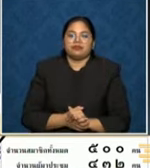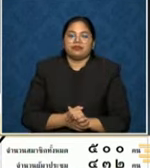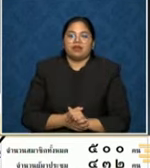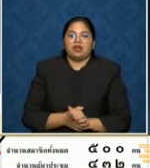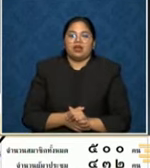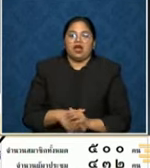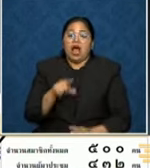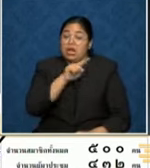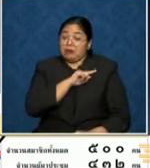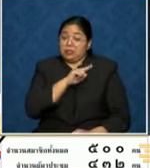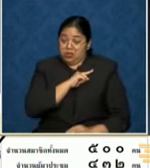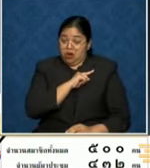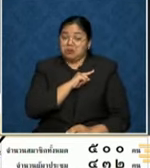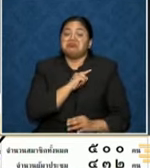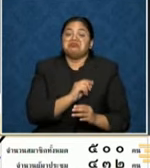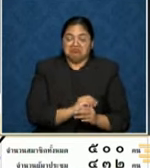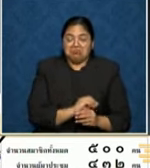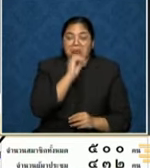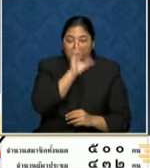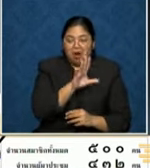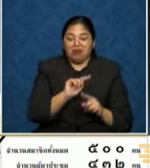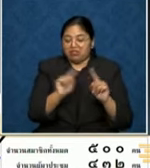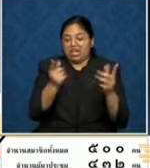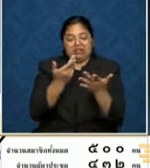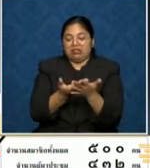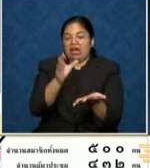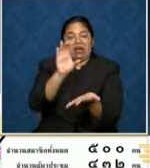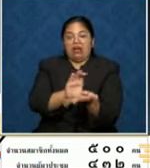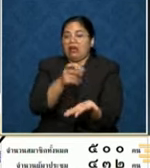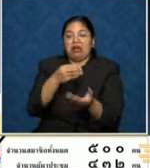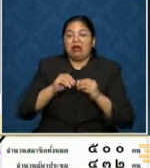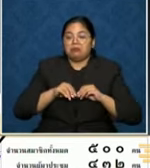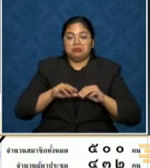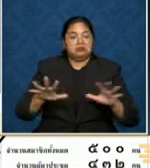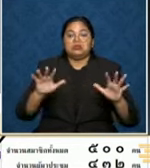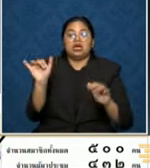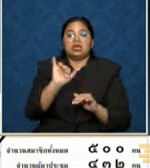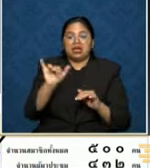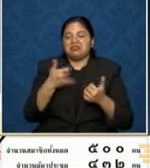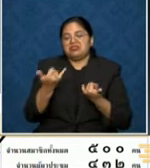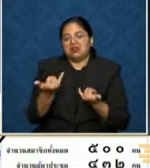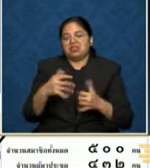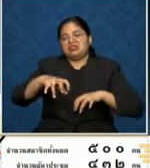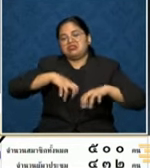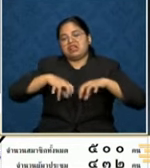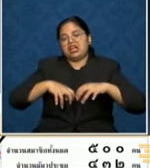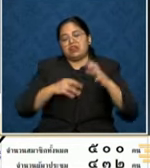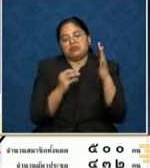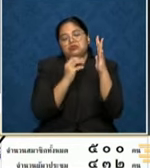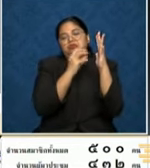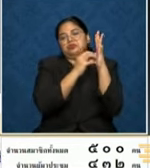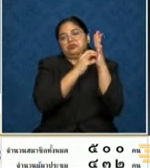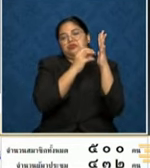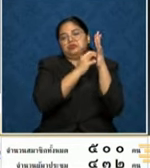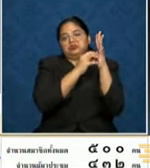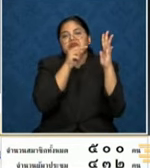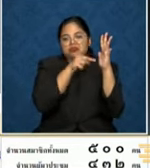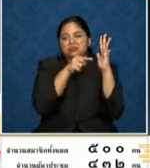ความรับผิดชอบแต่ไม่ได้กระจายเงินกระจายเงินเนี่ยการบริหารเงินของเราเนี่ยยังบริหารเงินในส่วนกลางครับท่านประธานครับเพ